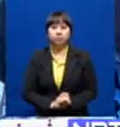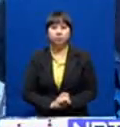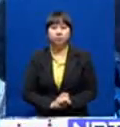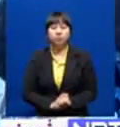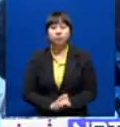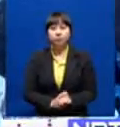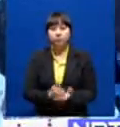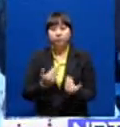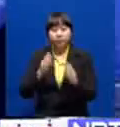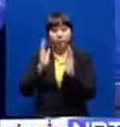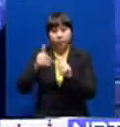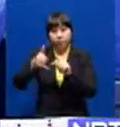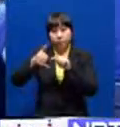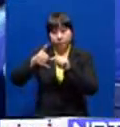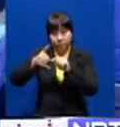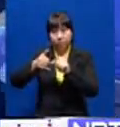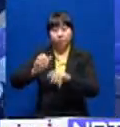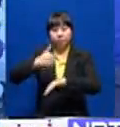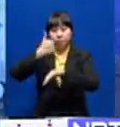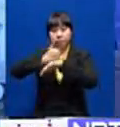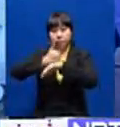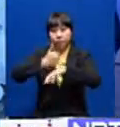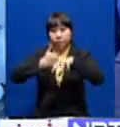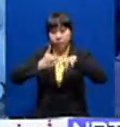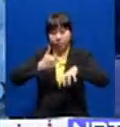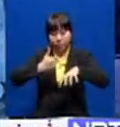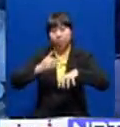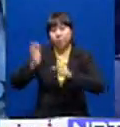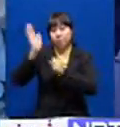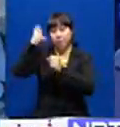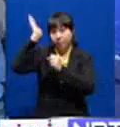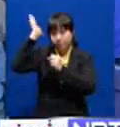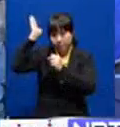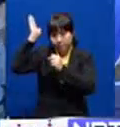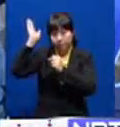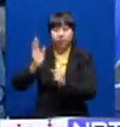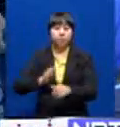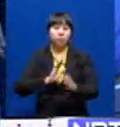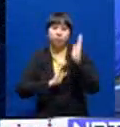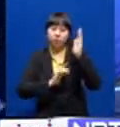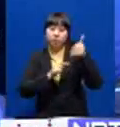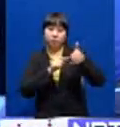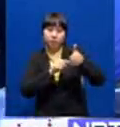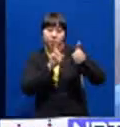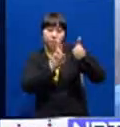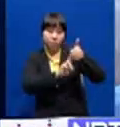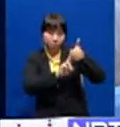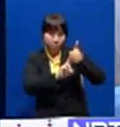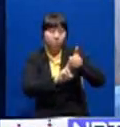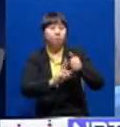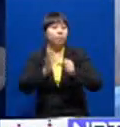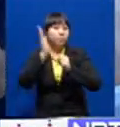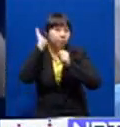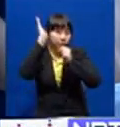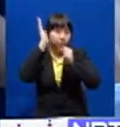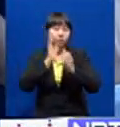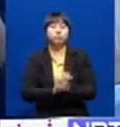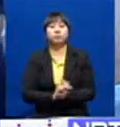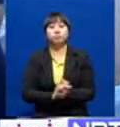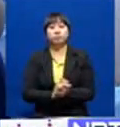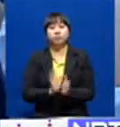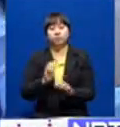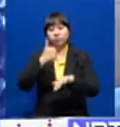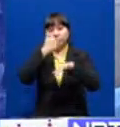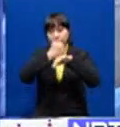ขณะที่นายอภินันท์จันทรังสีอธิบดีกรมประชาสัมพันธ์พร้อมด้วยนายจรุณชัยศรรองอธิบดีกรมประชาสัมพันธ์ผู้